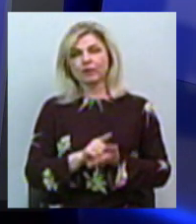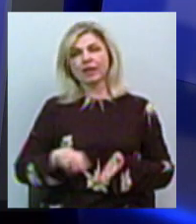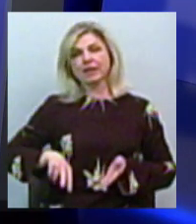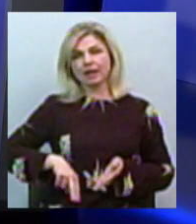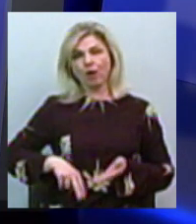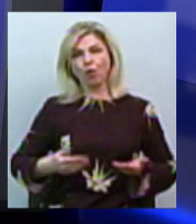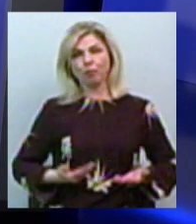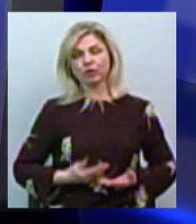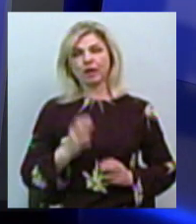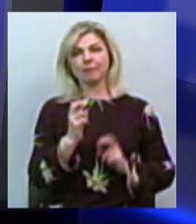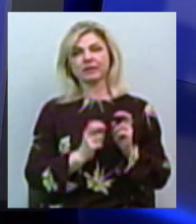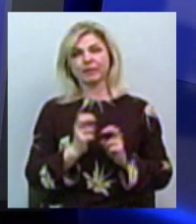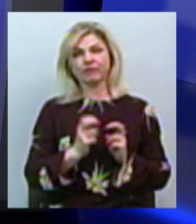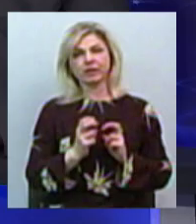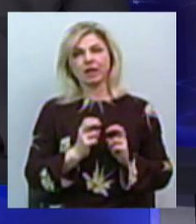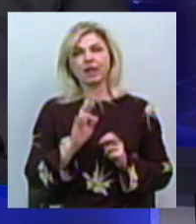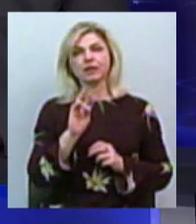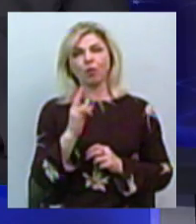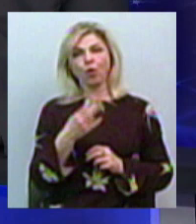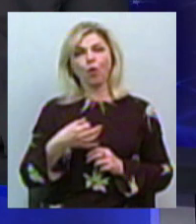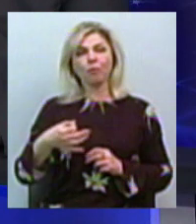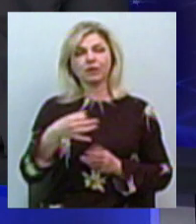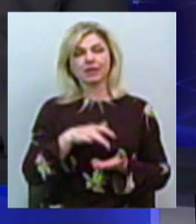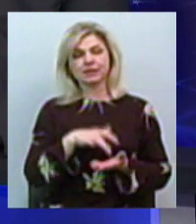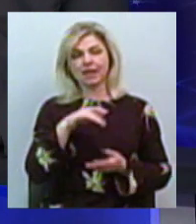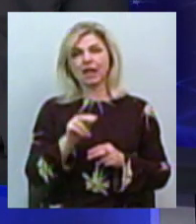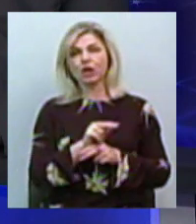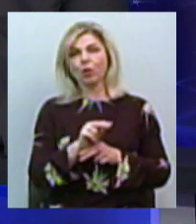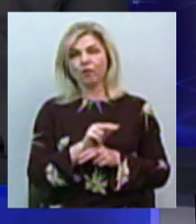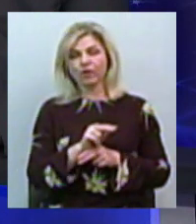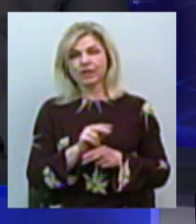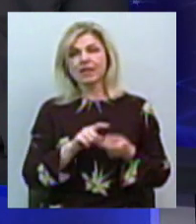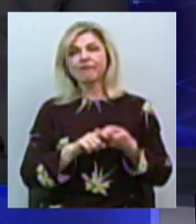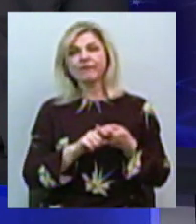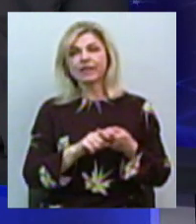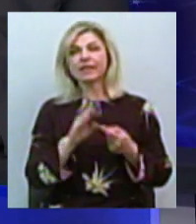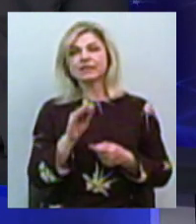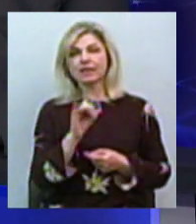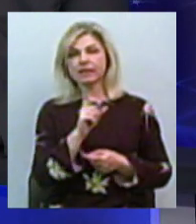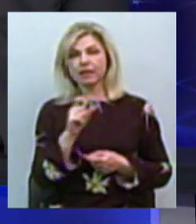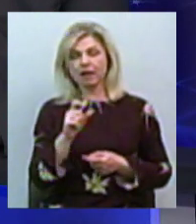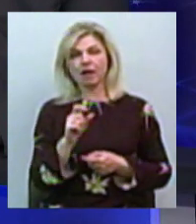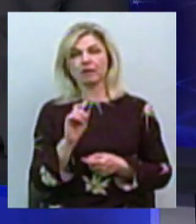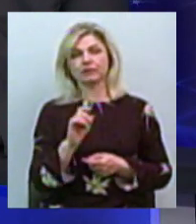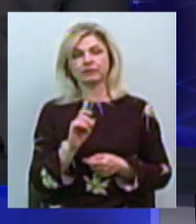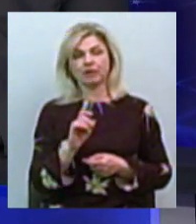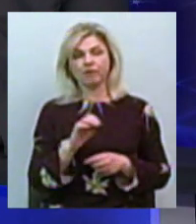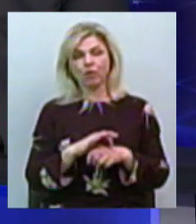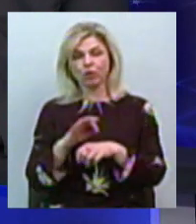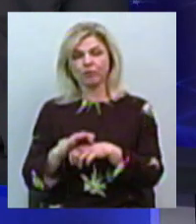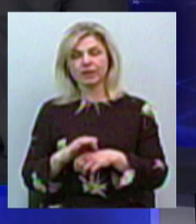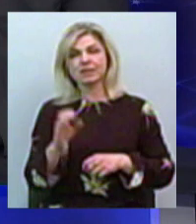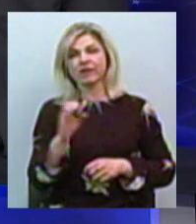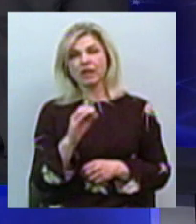комунального неприбуткового підприємства Миколаївський обласний центр лікування інфекційних хвороб Миколаївської обласної ради Світлана